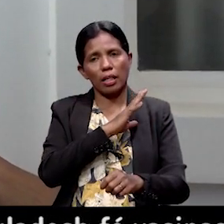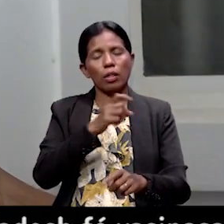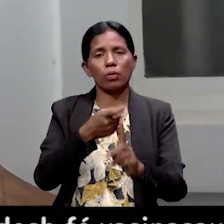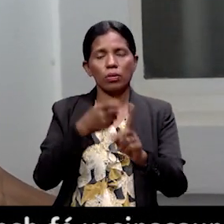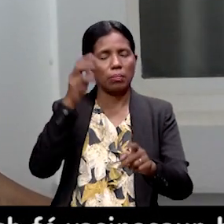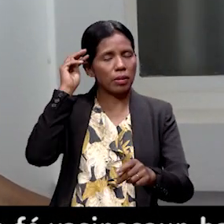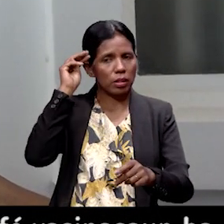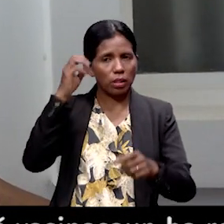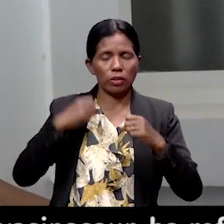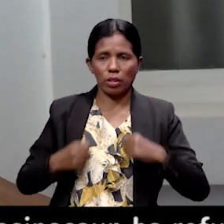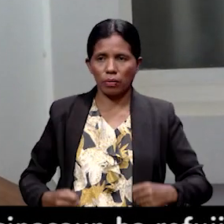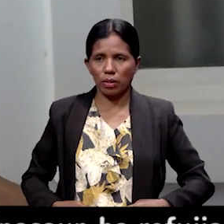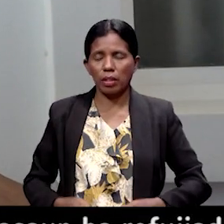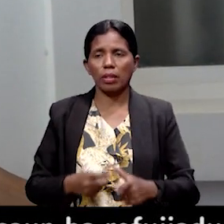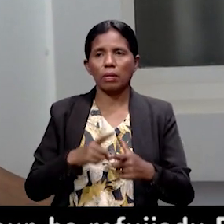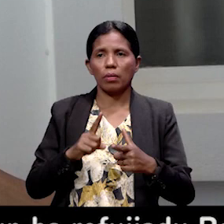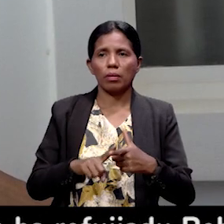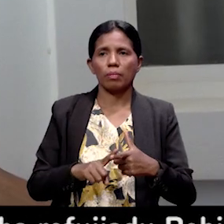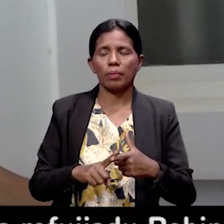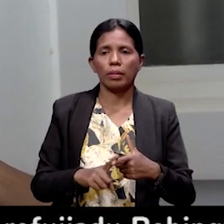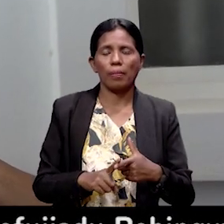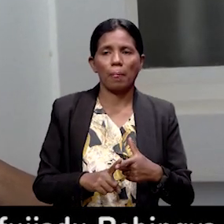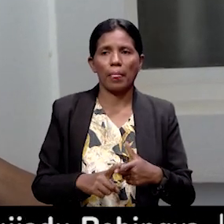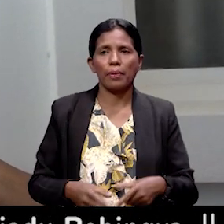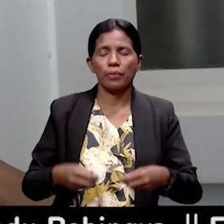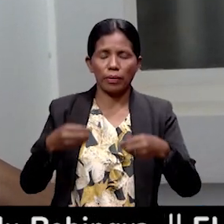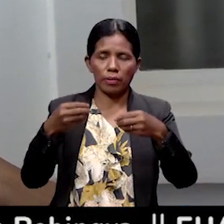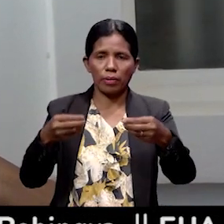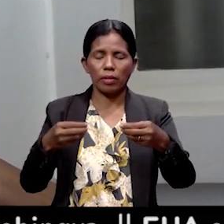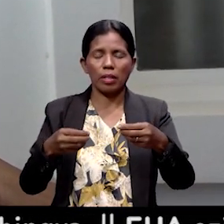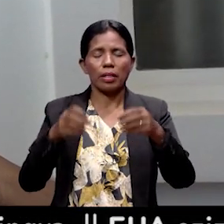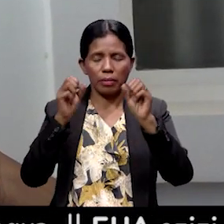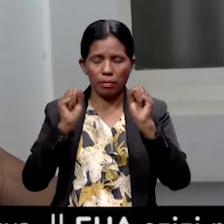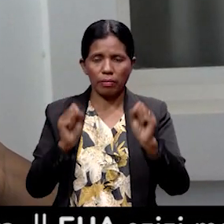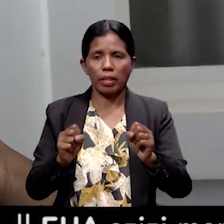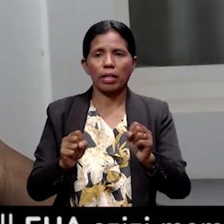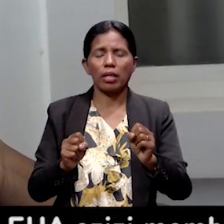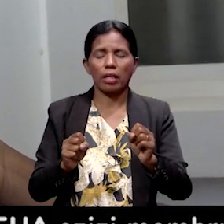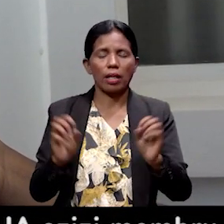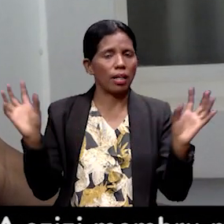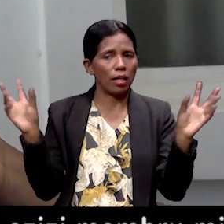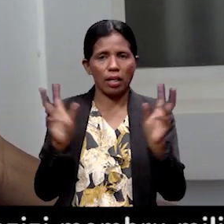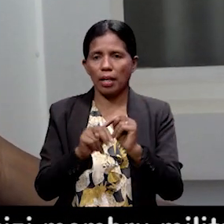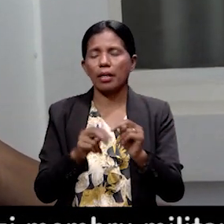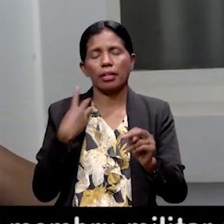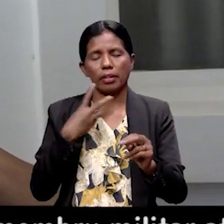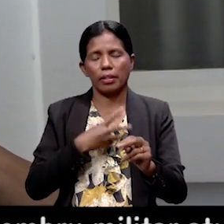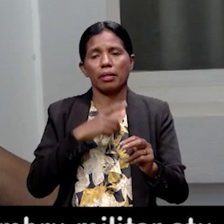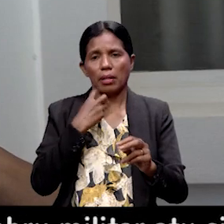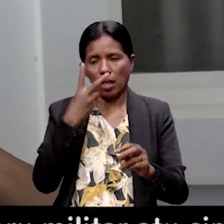Saúde. Se halo karta ada pois fo fo na aturi sang olai favorabel olai e depois de nama kita hare